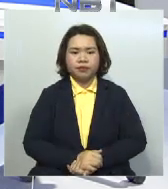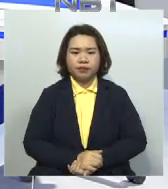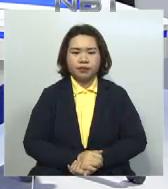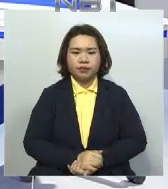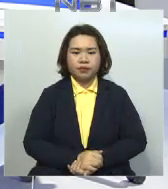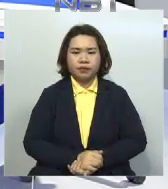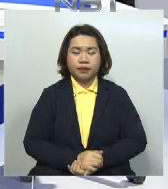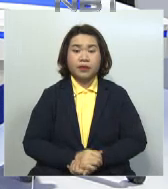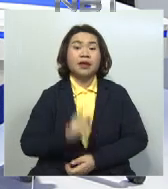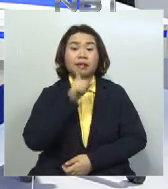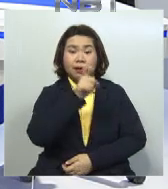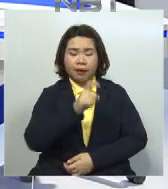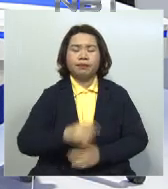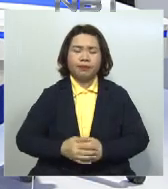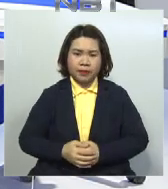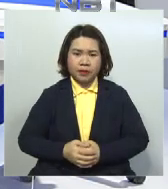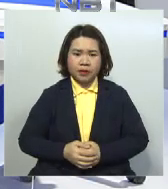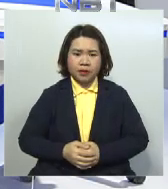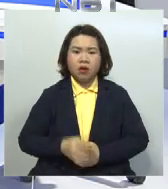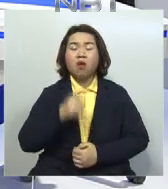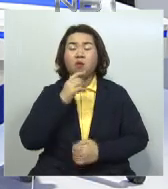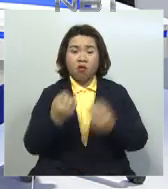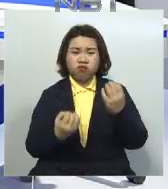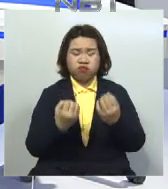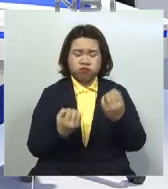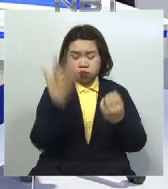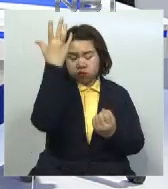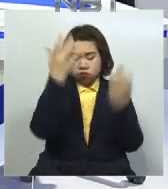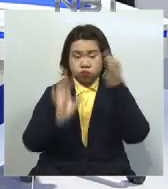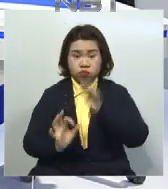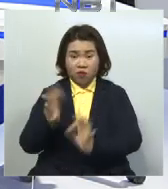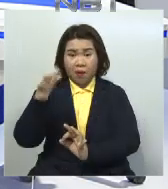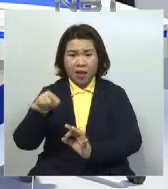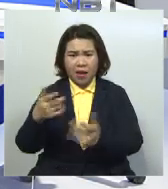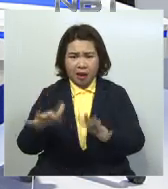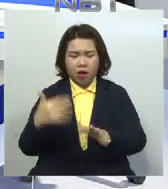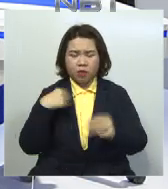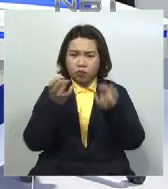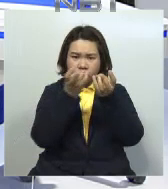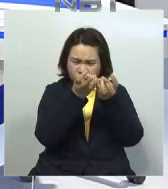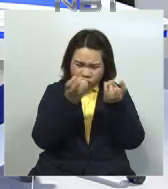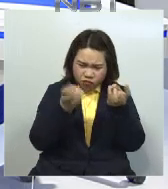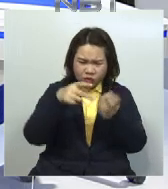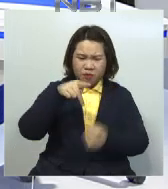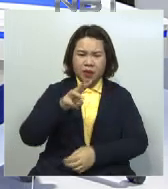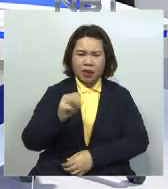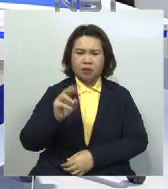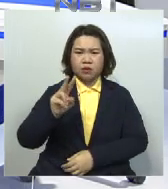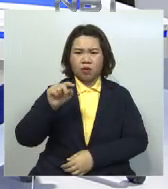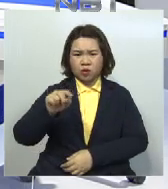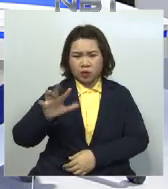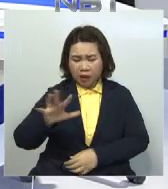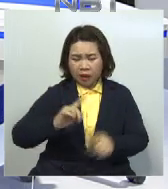อธิบดีคะคืออย่างที่เราทราบกันดีว่าพอไฟป่าเกิดขึ้นแบบนี้เนี่ยปัญหาที่ตามมาค่าฝุ่นละอองมันก็เพิ่มสูงขึ้นความสู